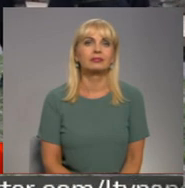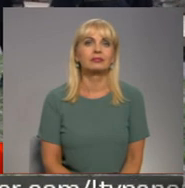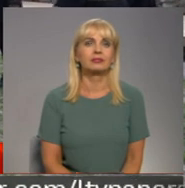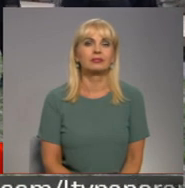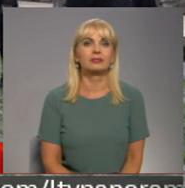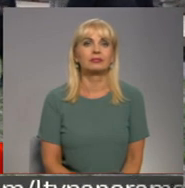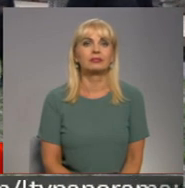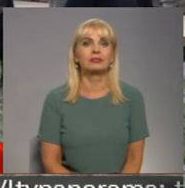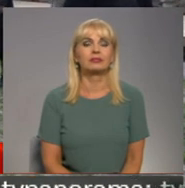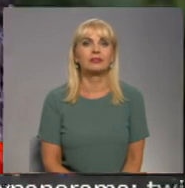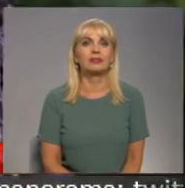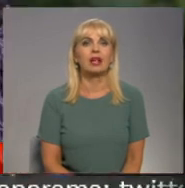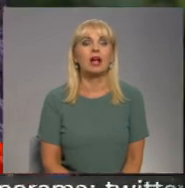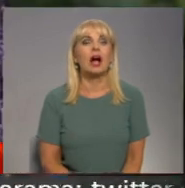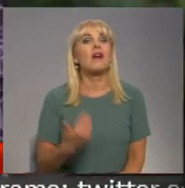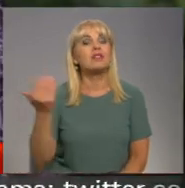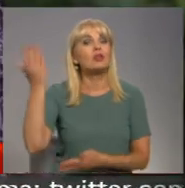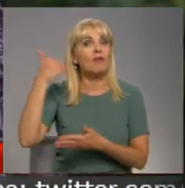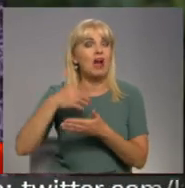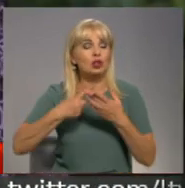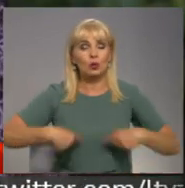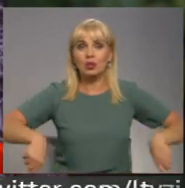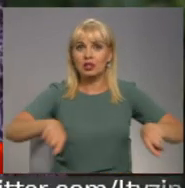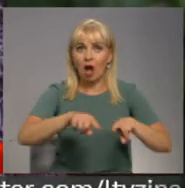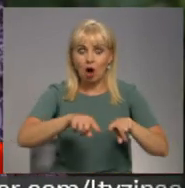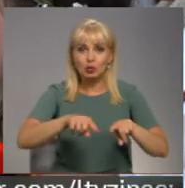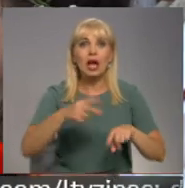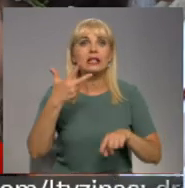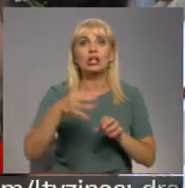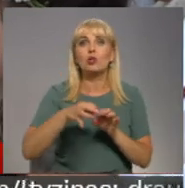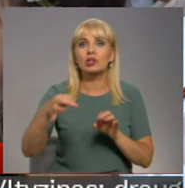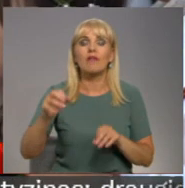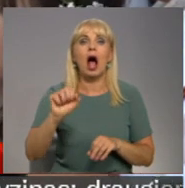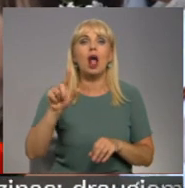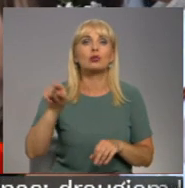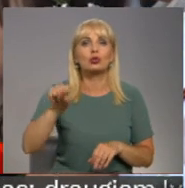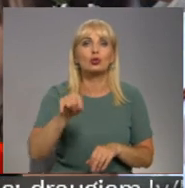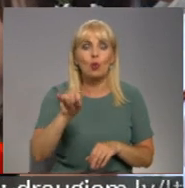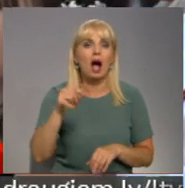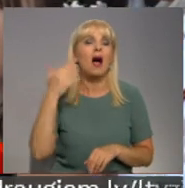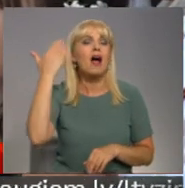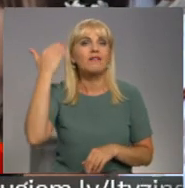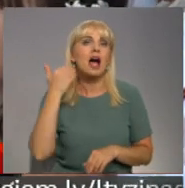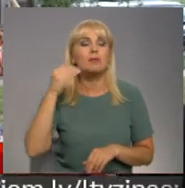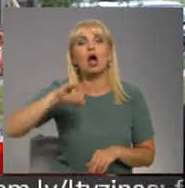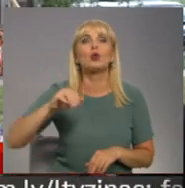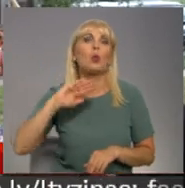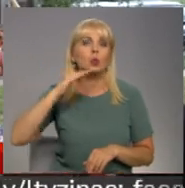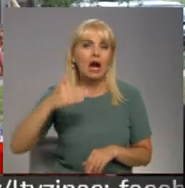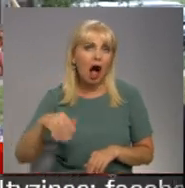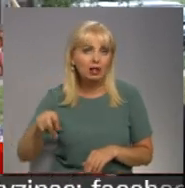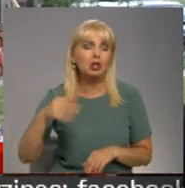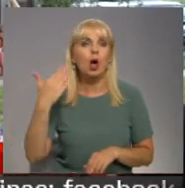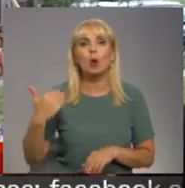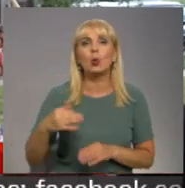savu. Šobrīd suitu vēsturiskā teritorija atrodas trijos novados – Alsungas, Ventspils novada Jurkalnes pagastā un